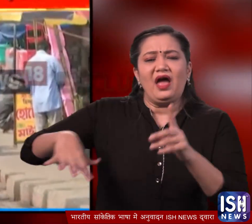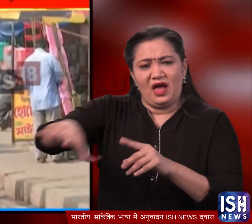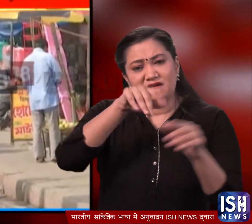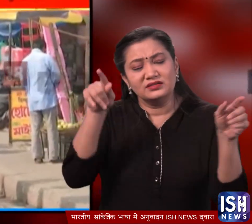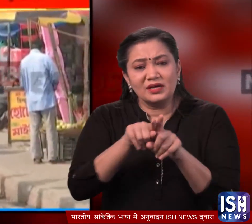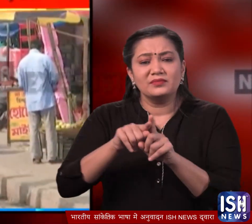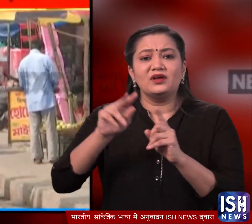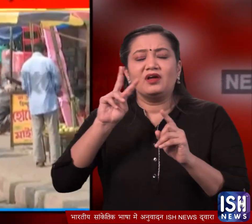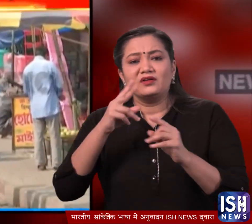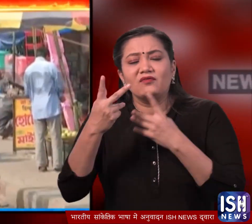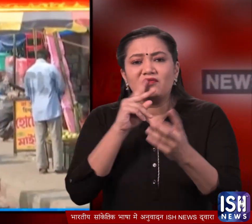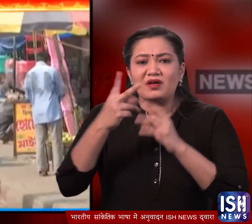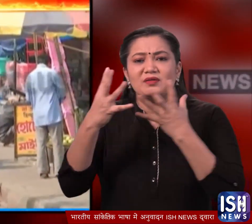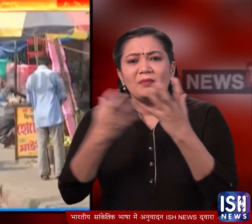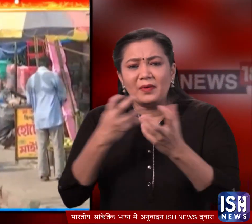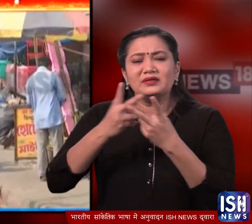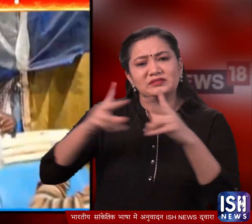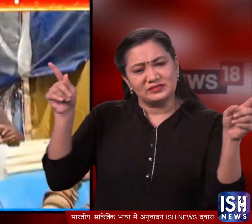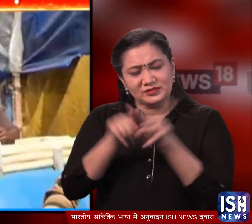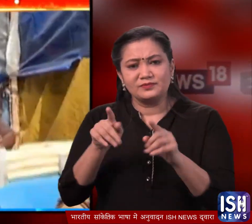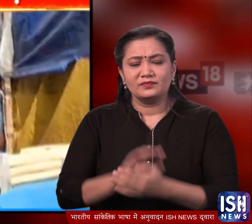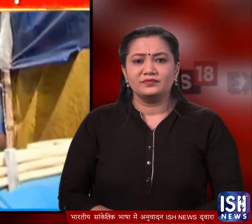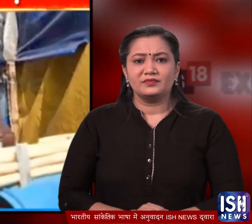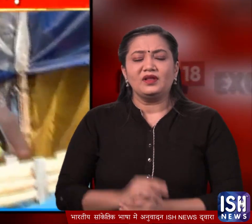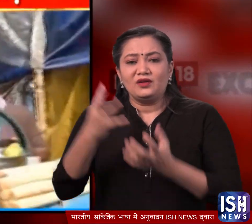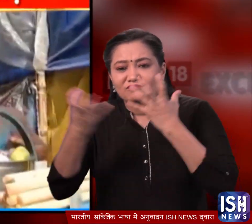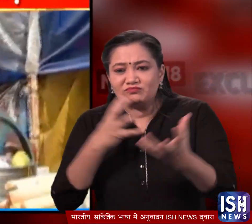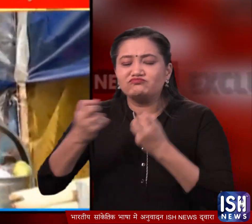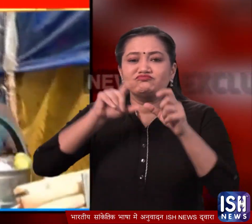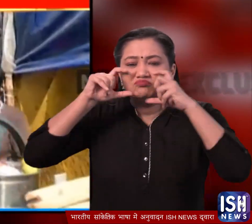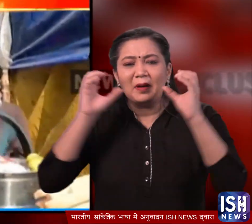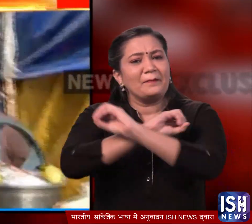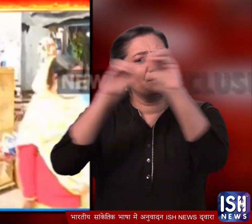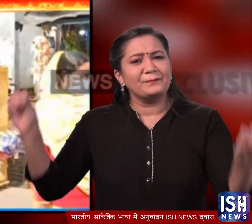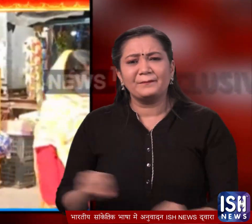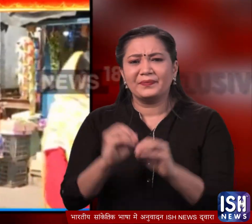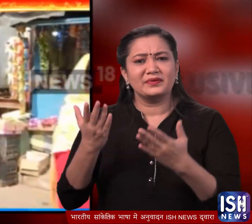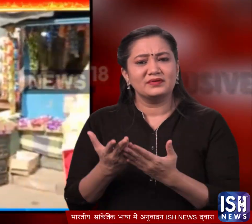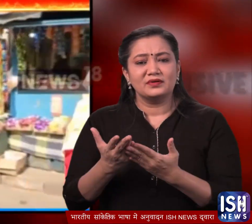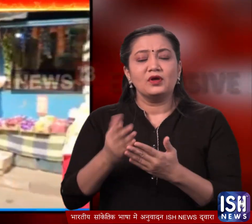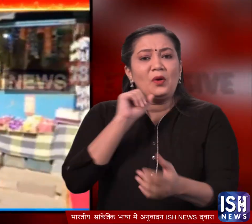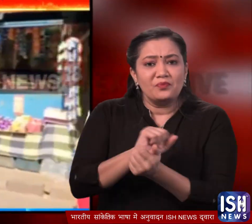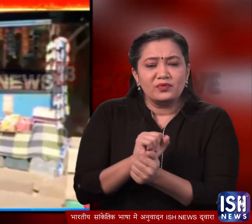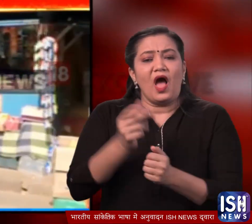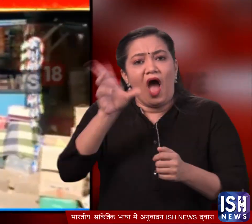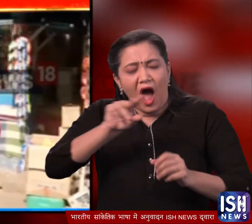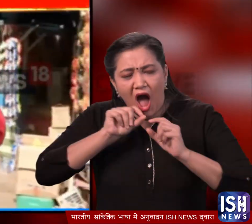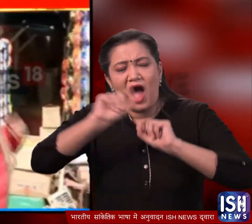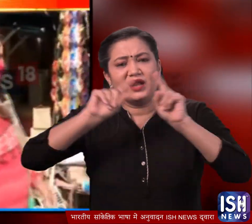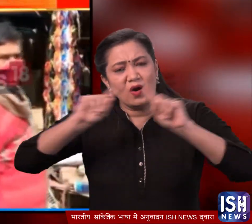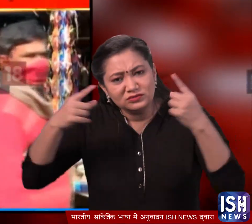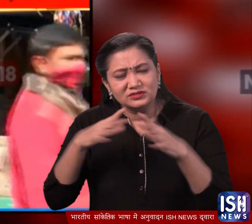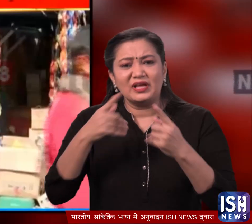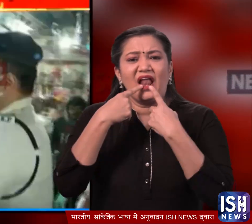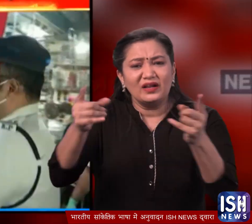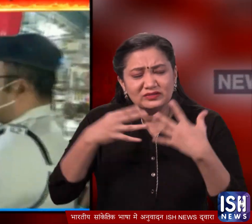ऐसी ही तस्वीर कोलकाता के गरियाहाट इलाके से भी सामने आई। वहां लोग बाजार में बिना मास्क के घूमते रहे, जबकि पुलिस लगातार लोगों से मास्क पहनने